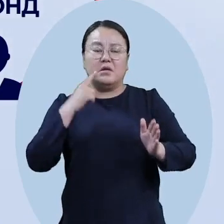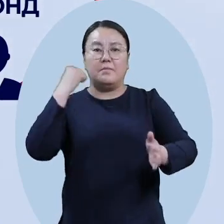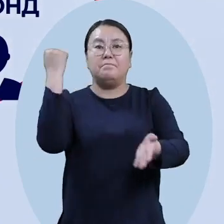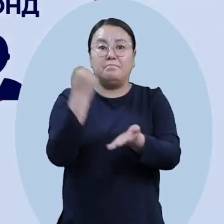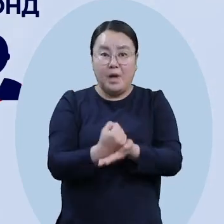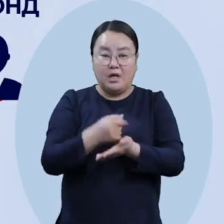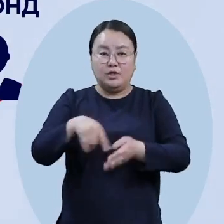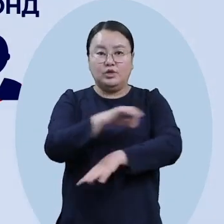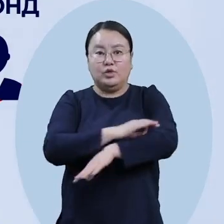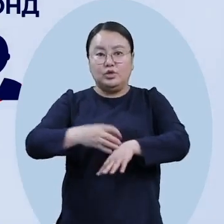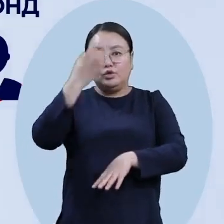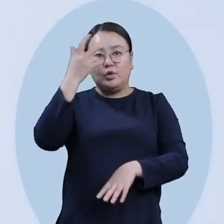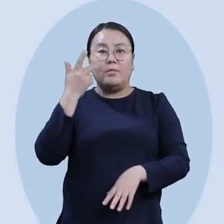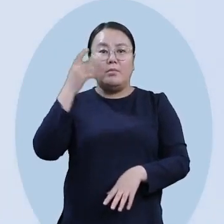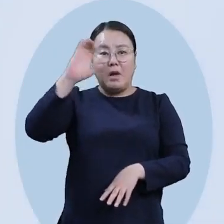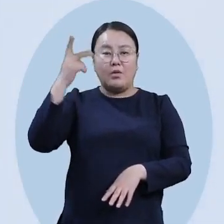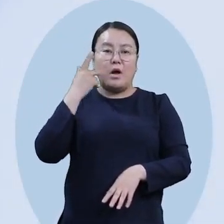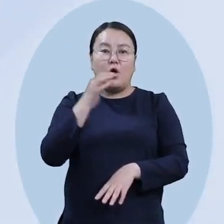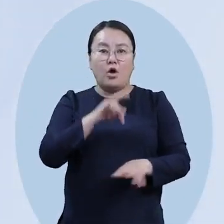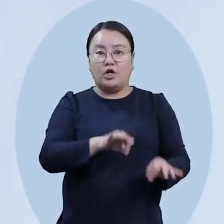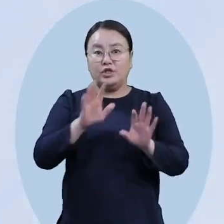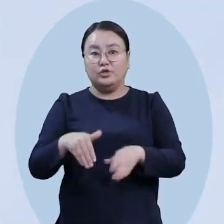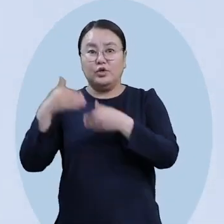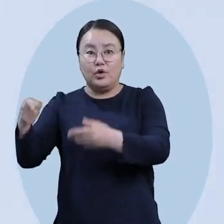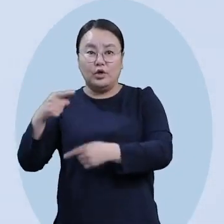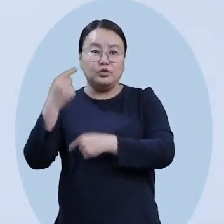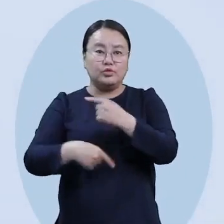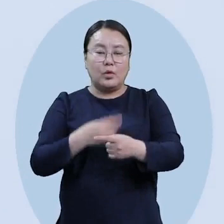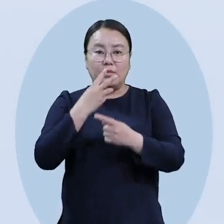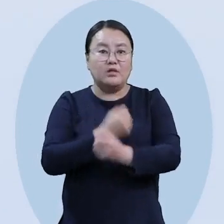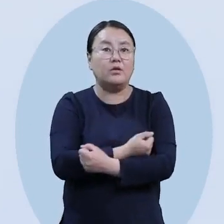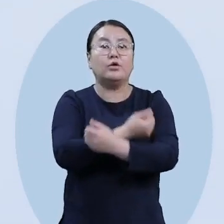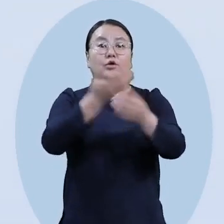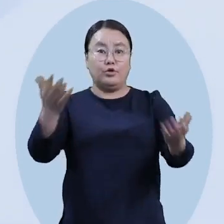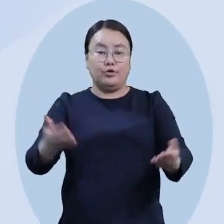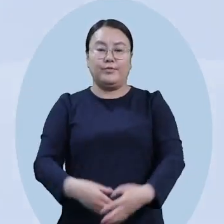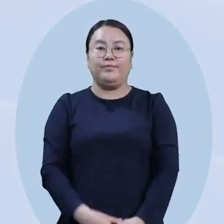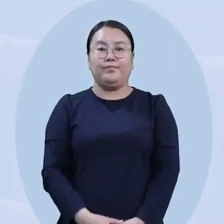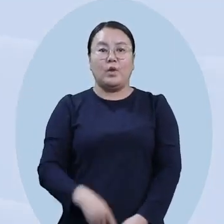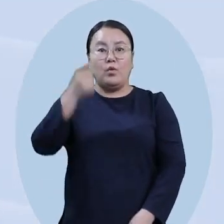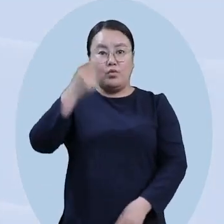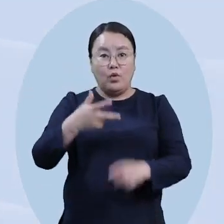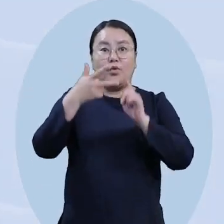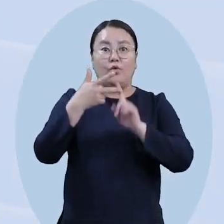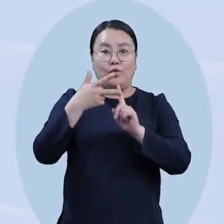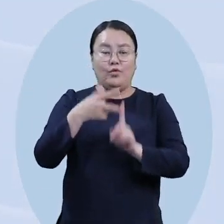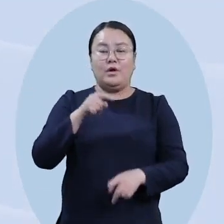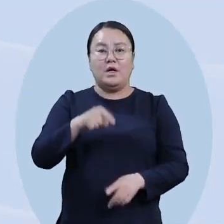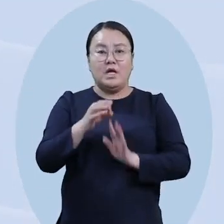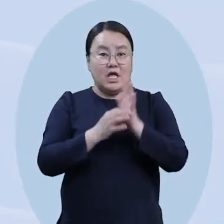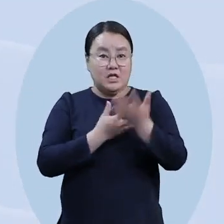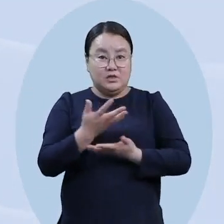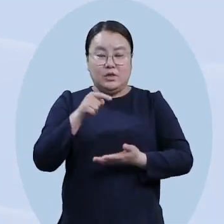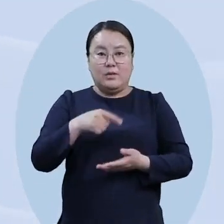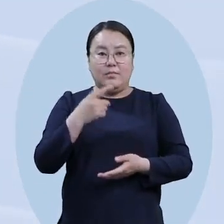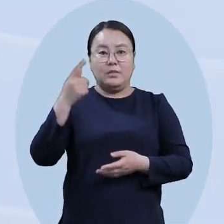тогтоолыг баталж төслийг төрийн байгуулалтын байнгын хороонд шилжүүлж энэ тухай нийтэд зарлан мэдээлнэ. 3 дахь хэлэлцүүлэг төрийн байгуулалтын